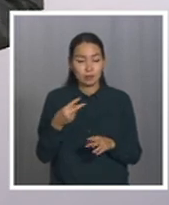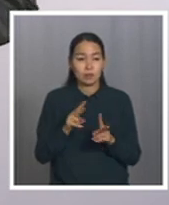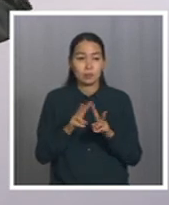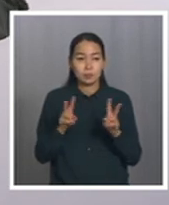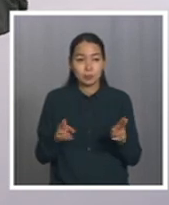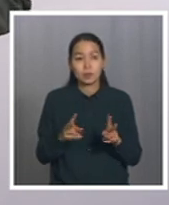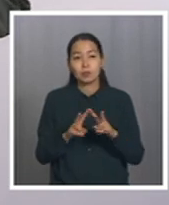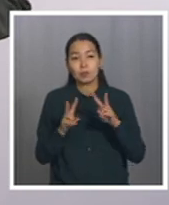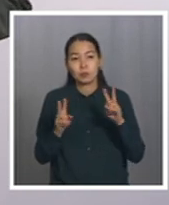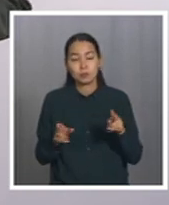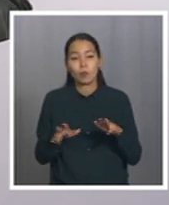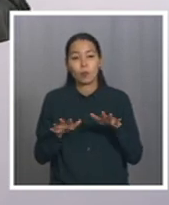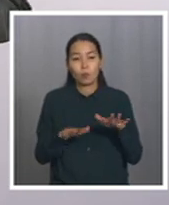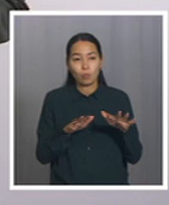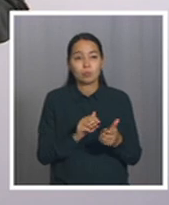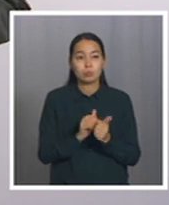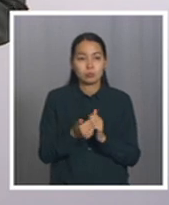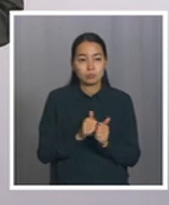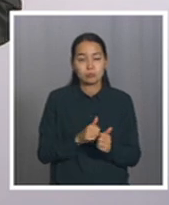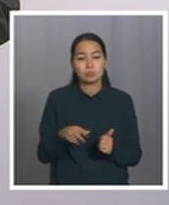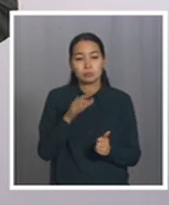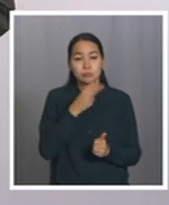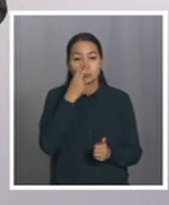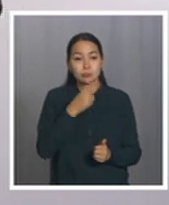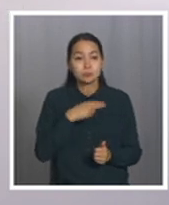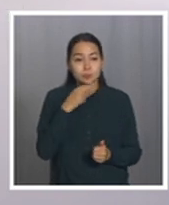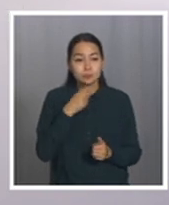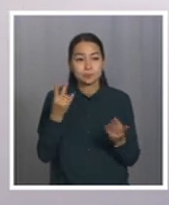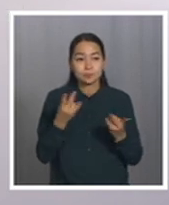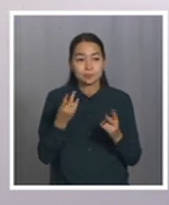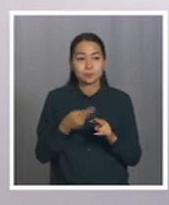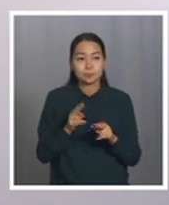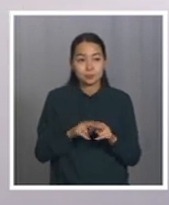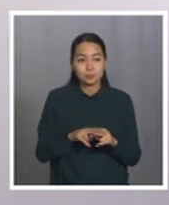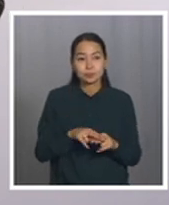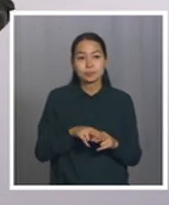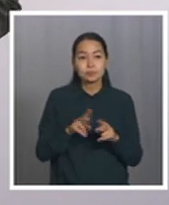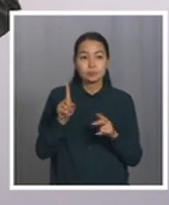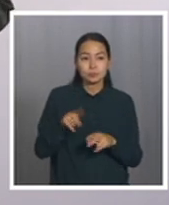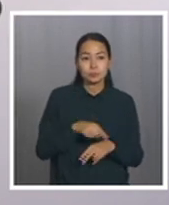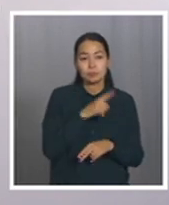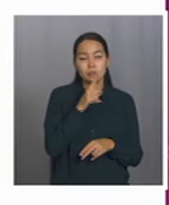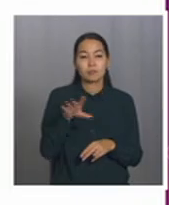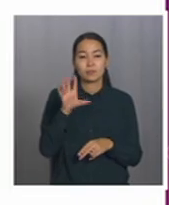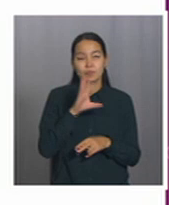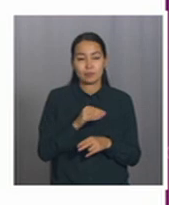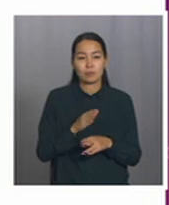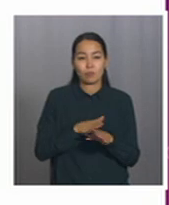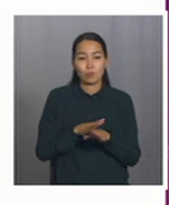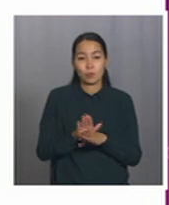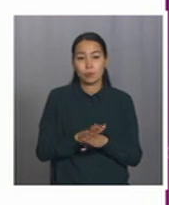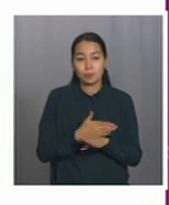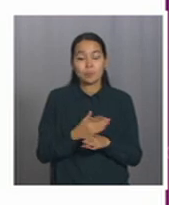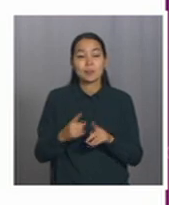жиыны орын ауыстыратына өте мұқият болу керек. Сонда бізде параболаның сол жағы түгелдей қиылып тастады. Келесі